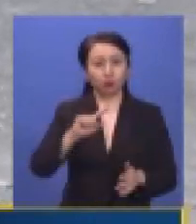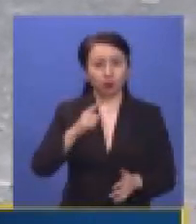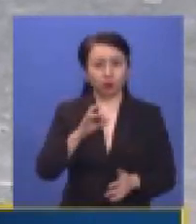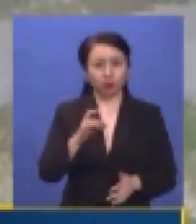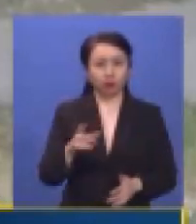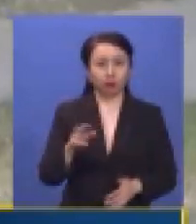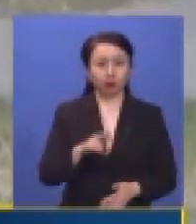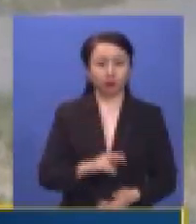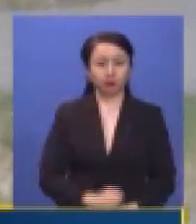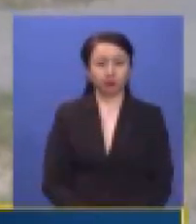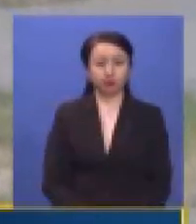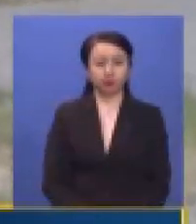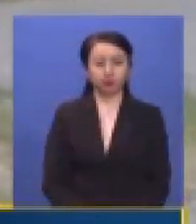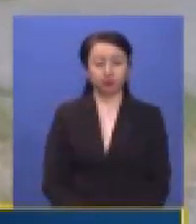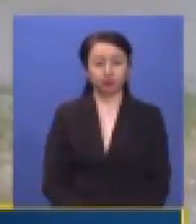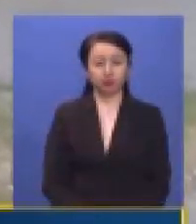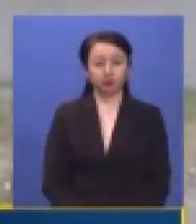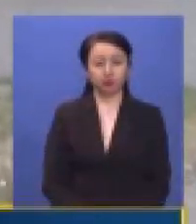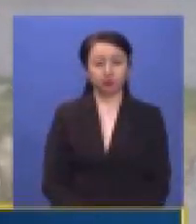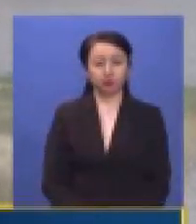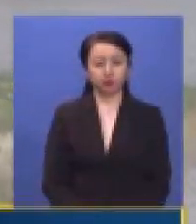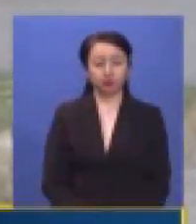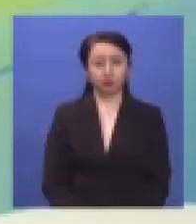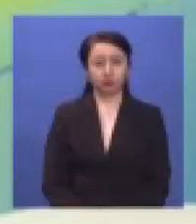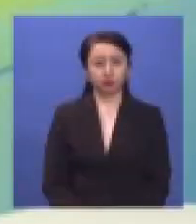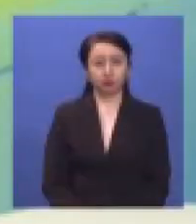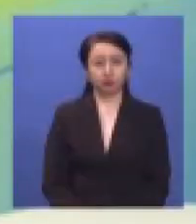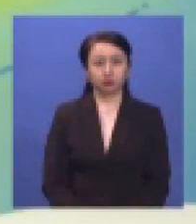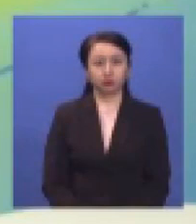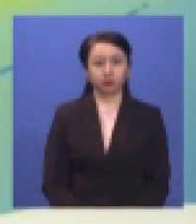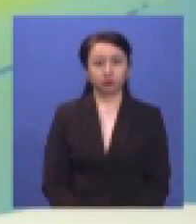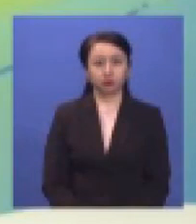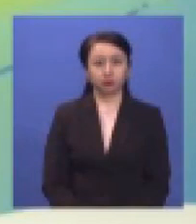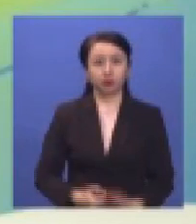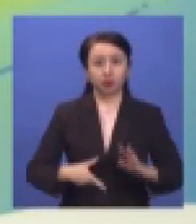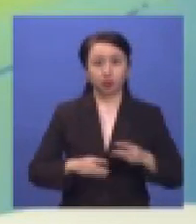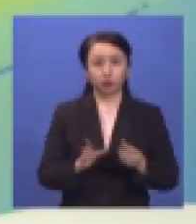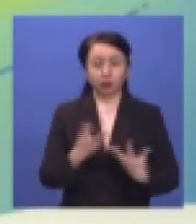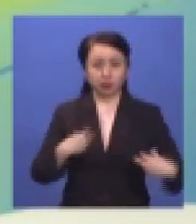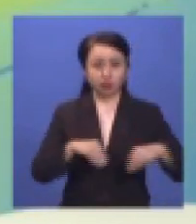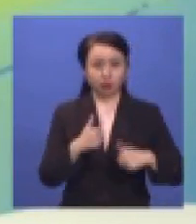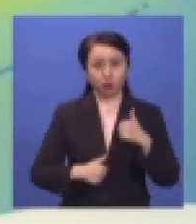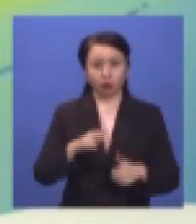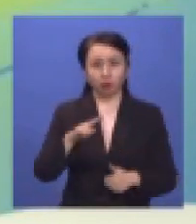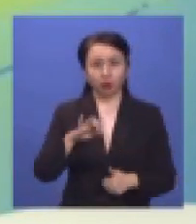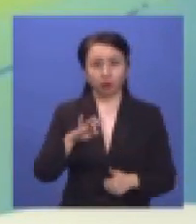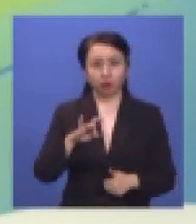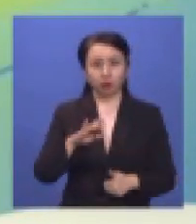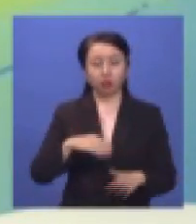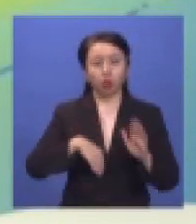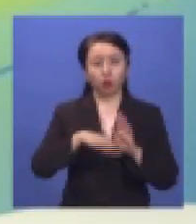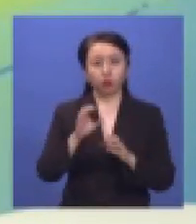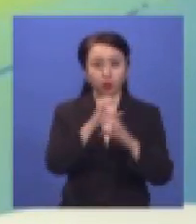декабря. Мадина Нуркина при содействии пресс-службы департамента полиции. Итоги семейного конкурса «Парасатта Отбаса» на